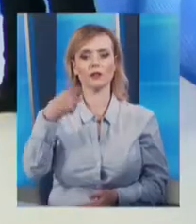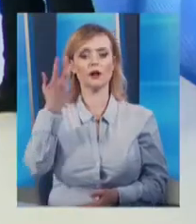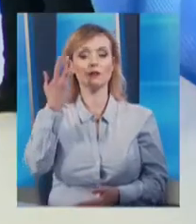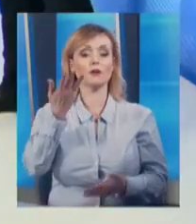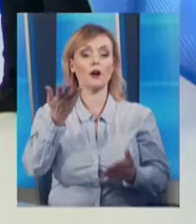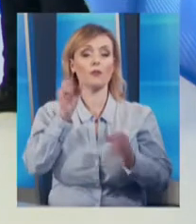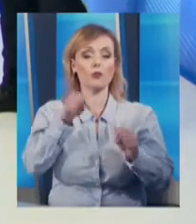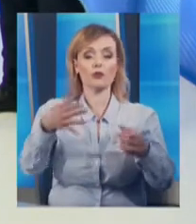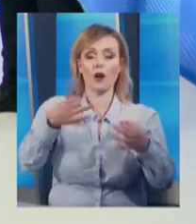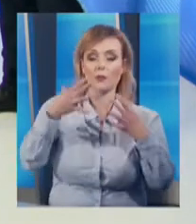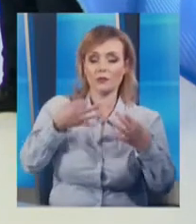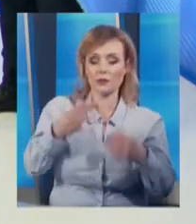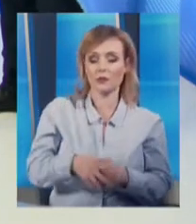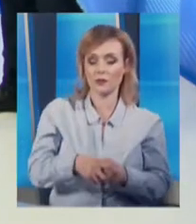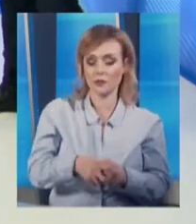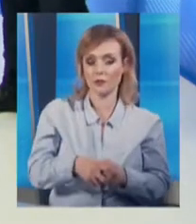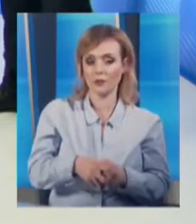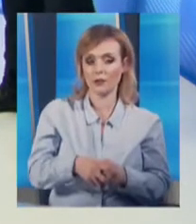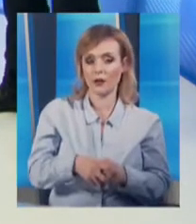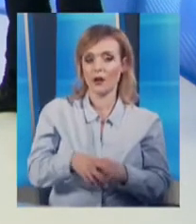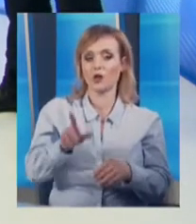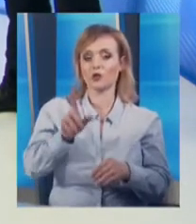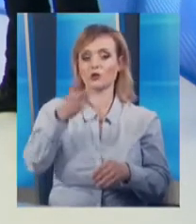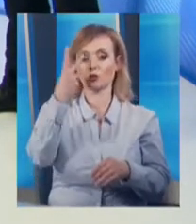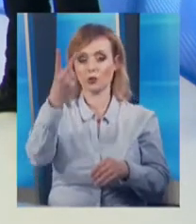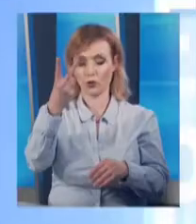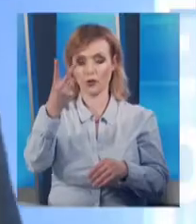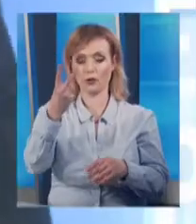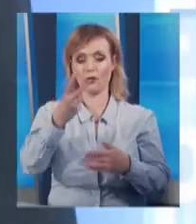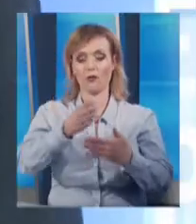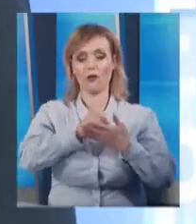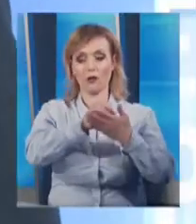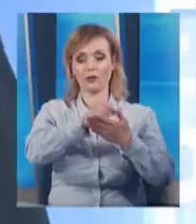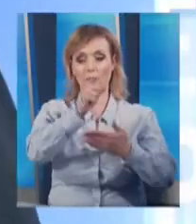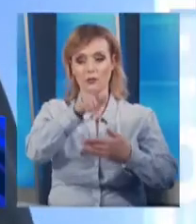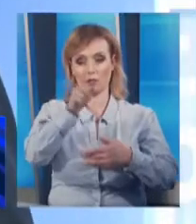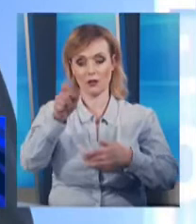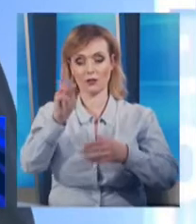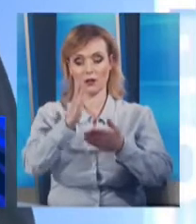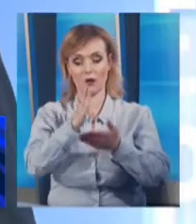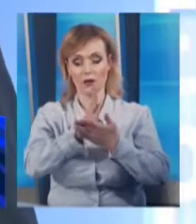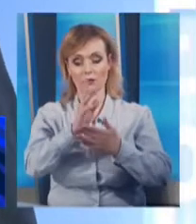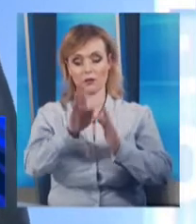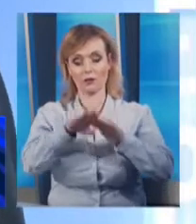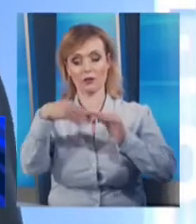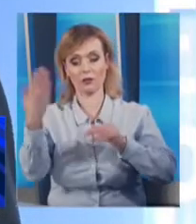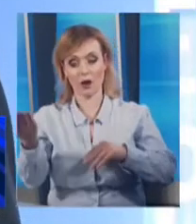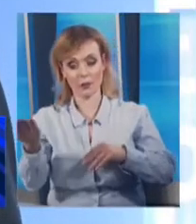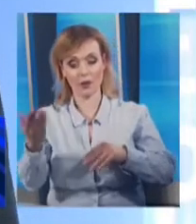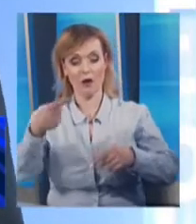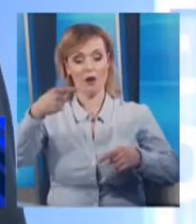ceartă, câștigă unul de pe stânga? Vă rog. Noi facem totul posibil ca această afirmație să nu